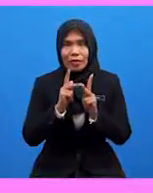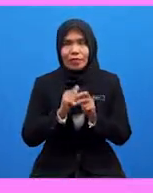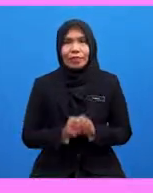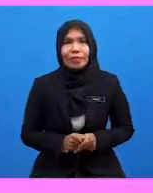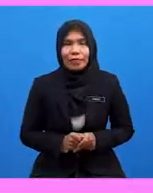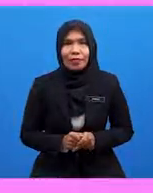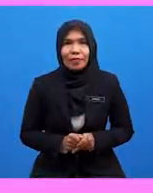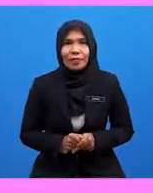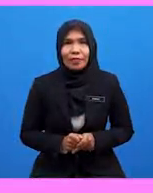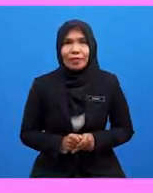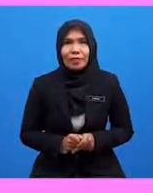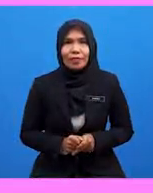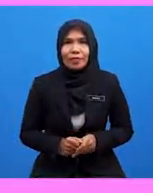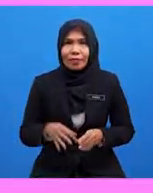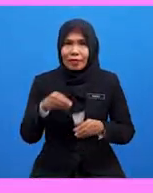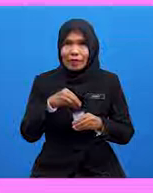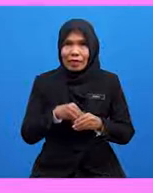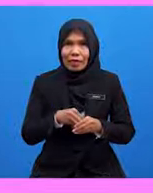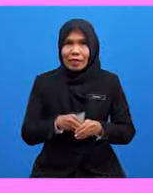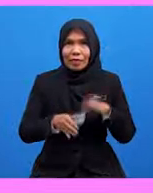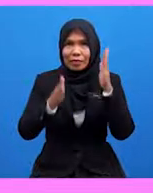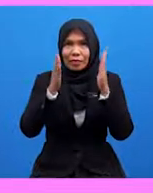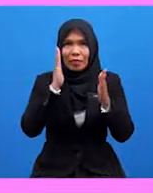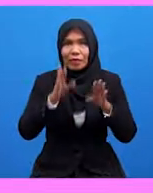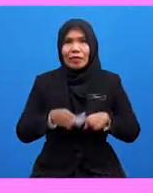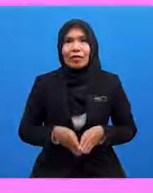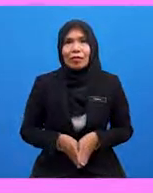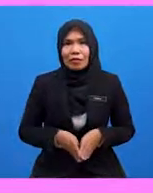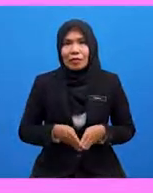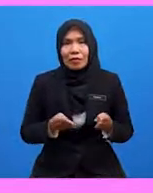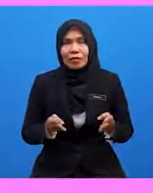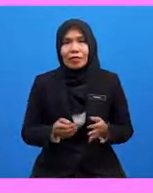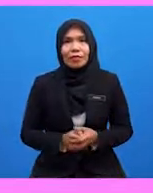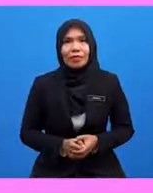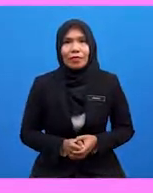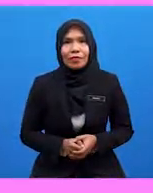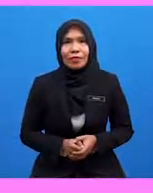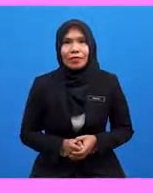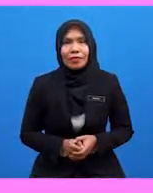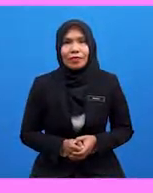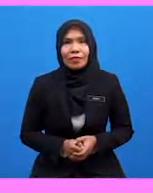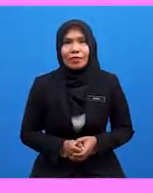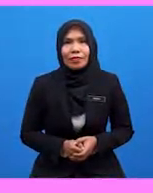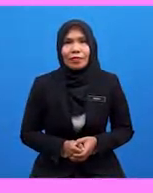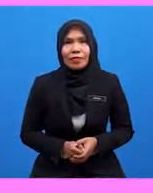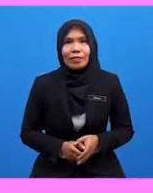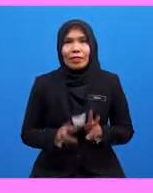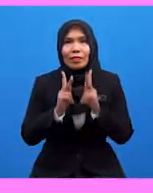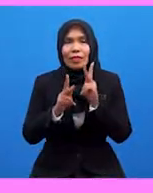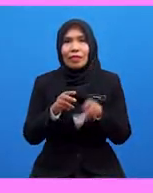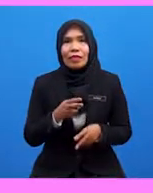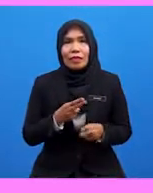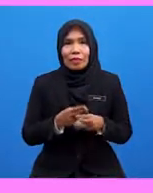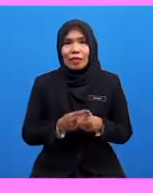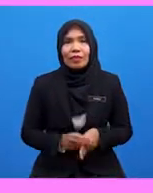kategori kata. Dalam bahasa Melayu, perkataan digolongkan kepada 4 golongan iaitu kata nama,